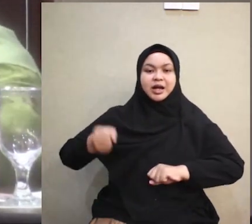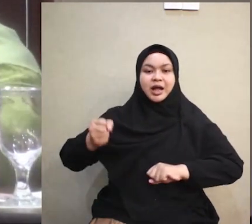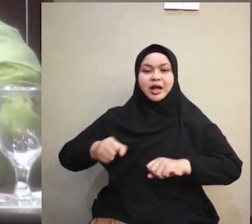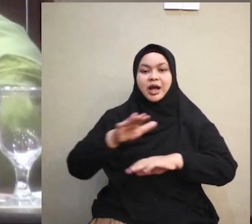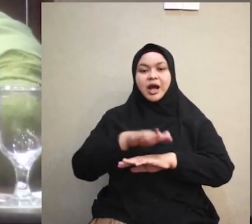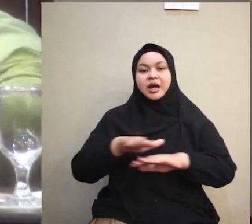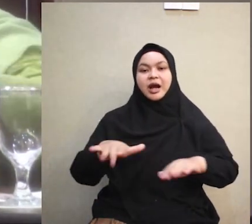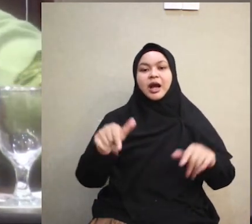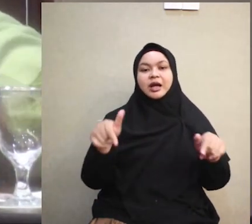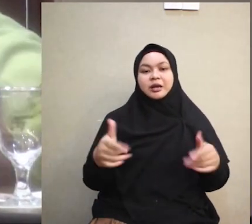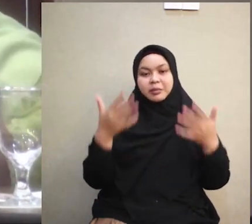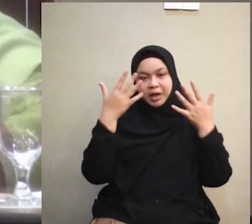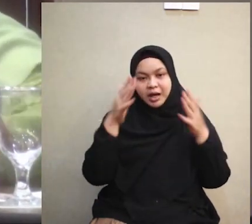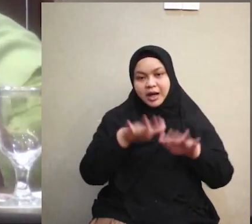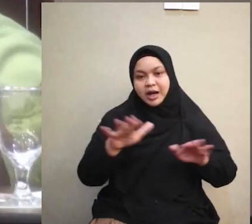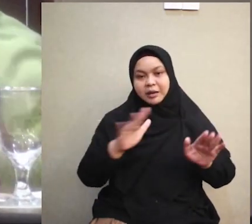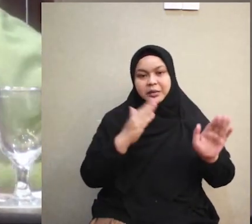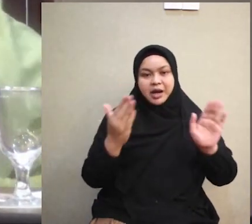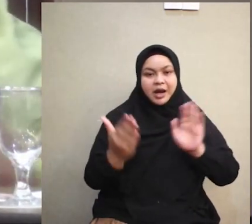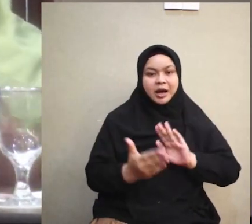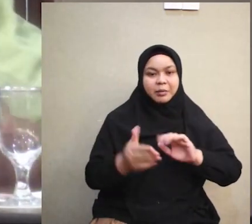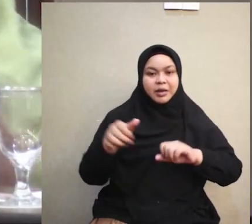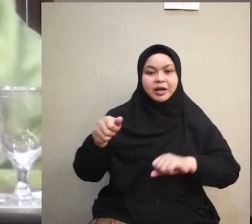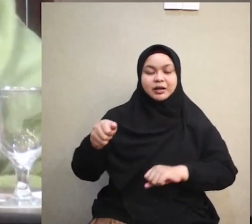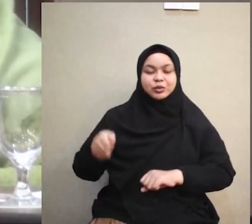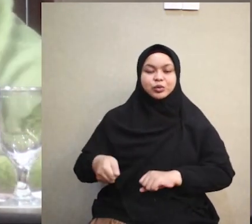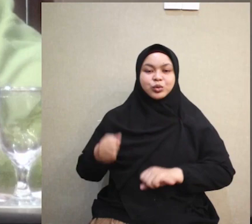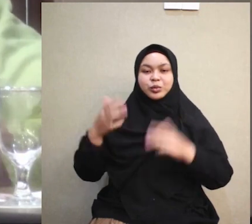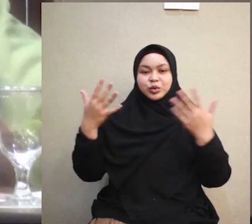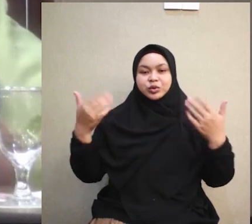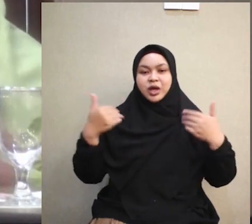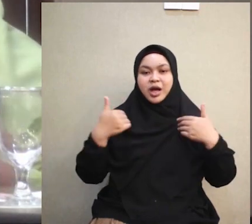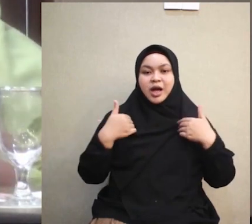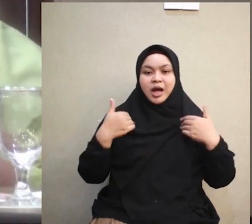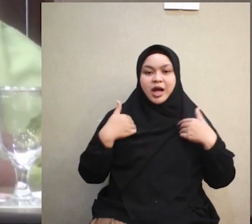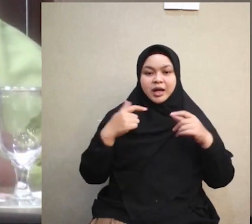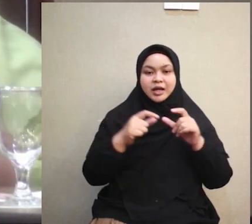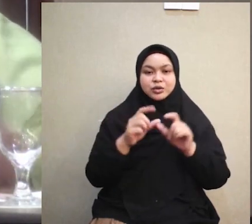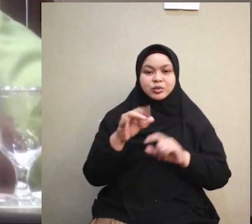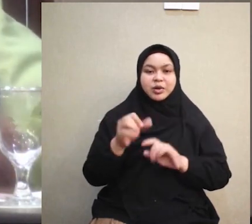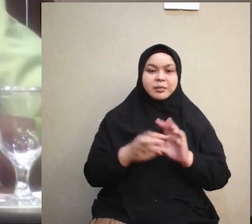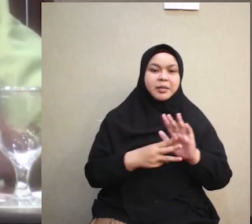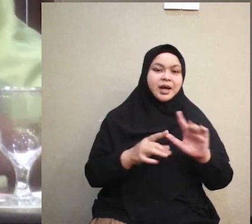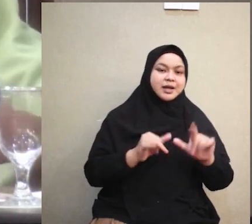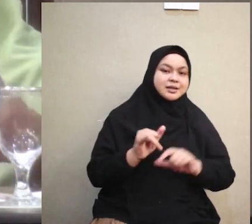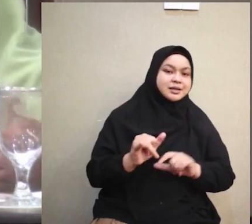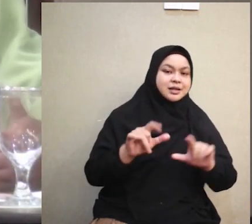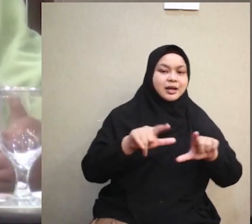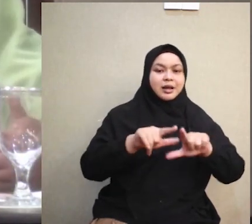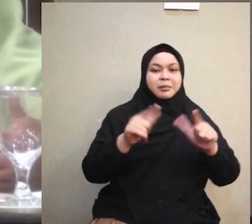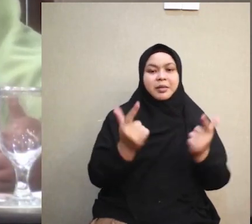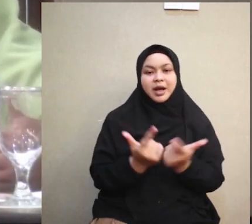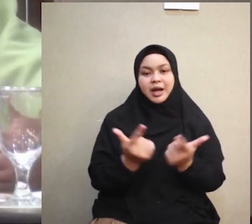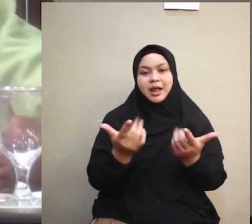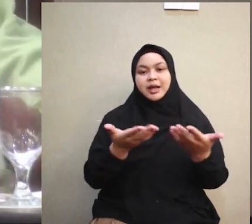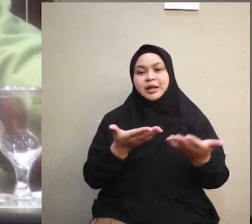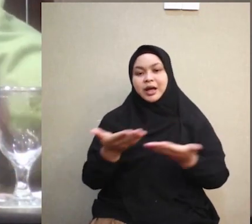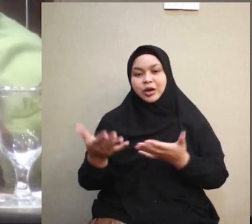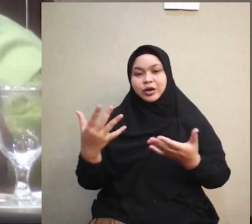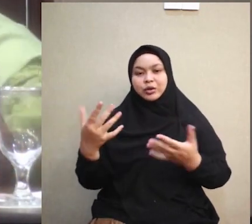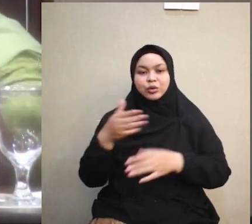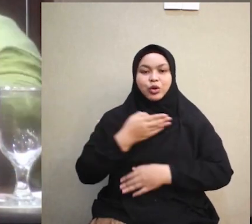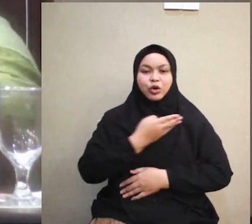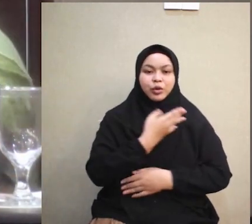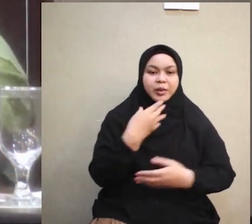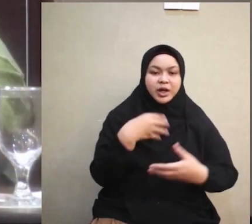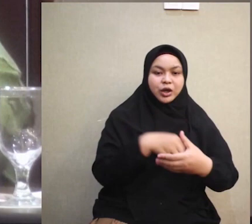ini harus ada supremasi lembaga layanannya untuk korban ikut p2tp2a untuk pelaku